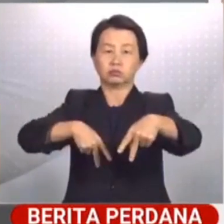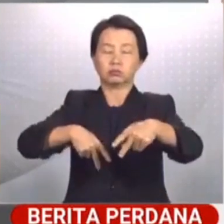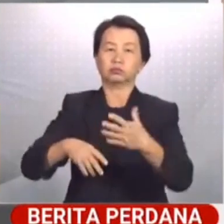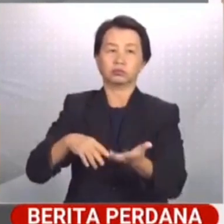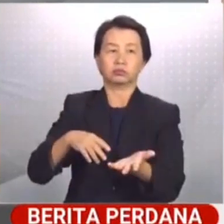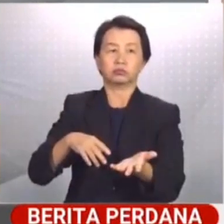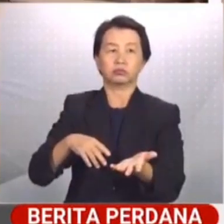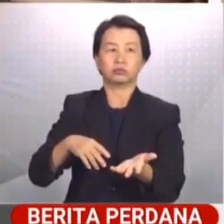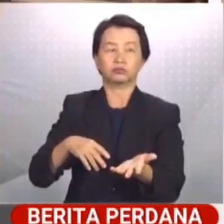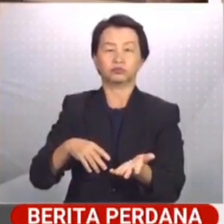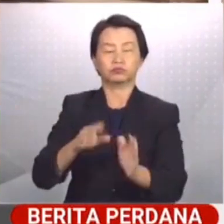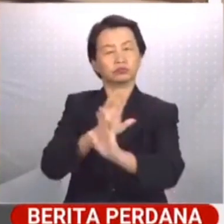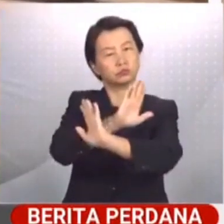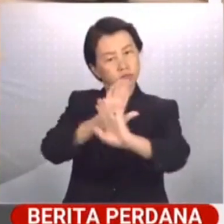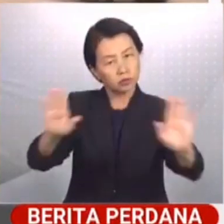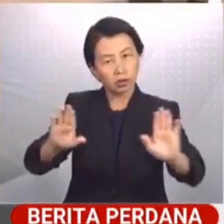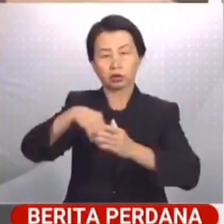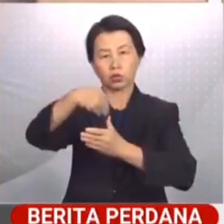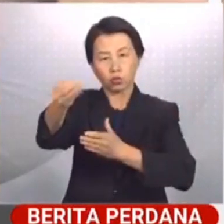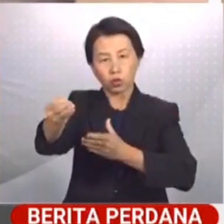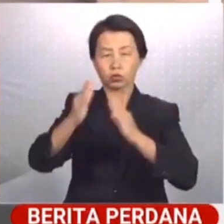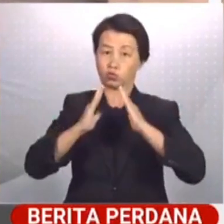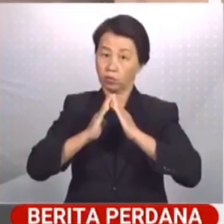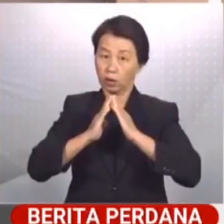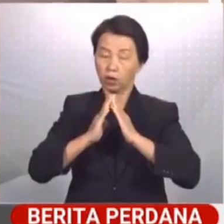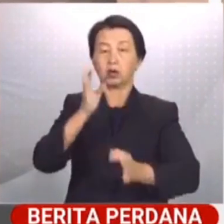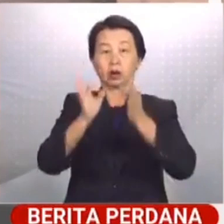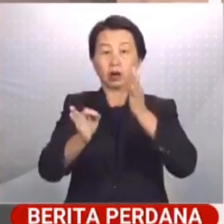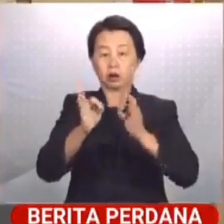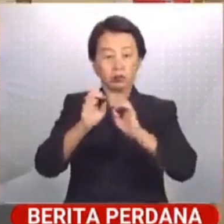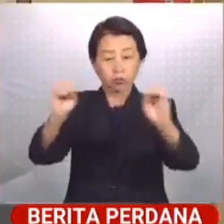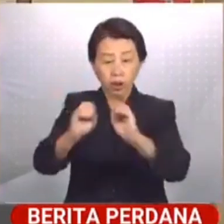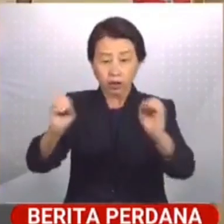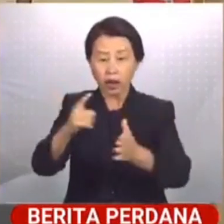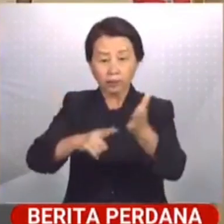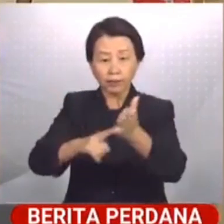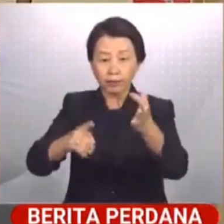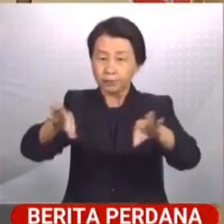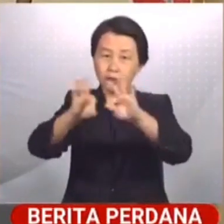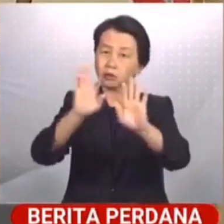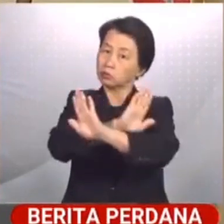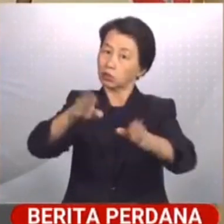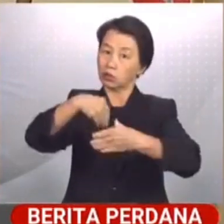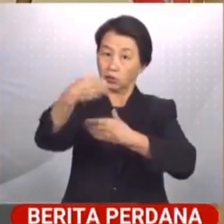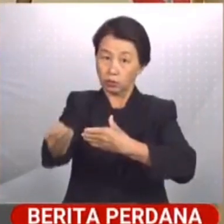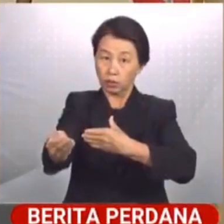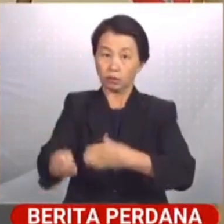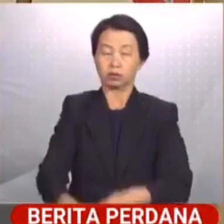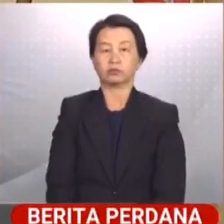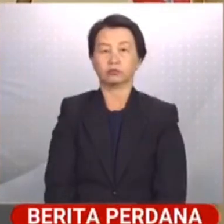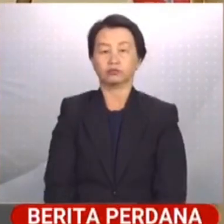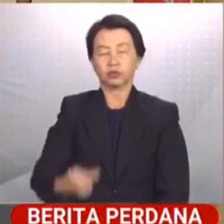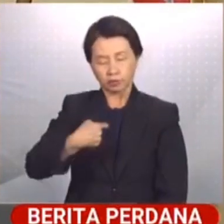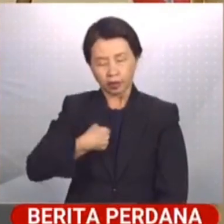itu jangan keluar rumah Zikri aja keperluan penting Hai